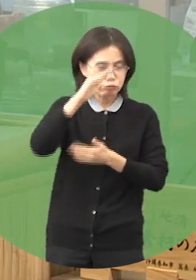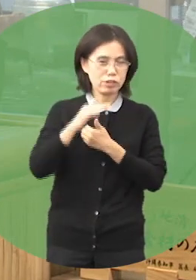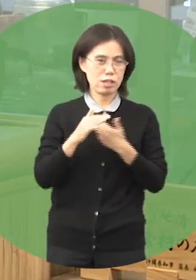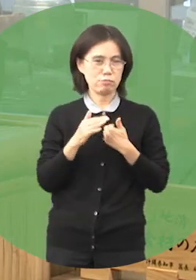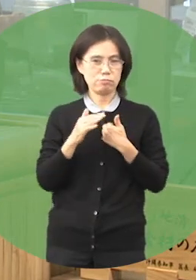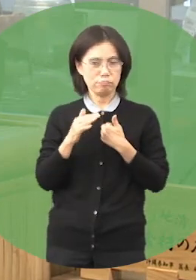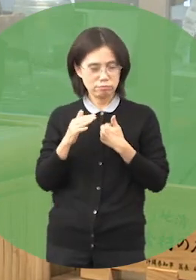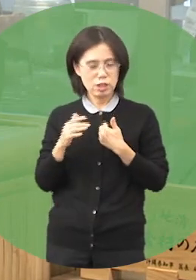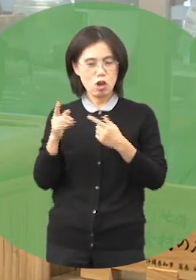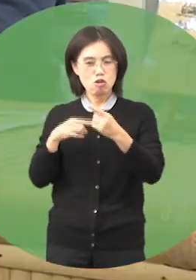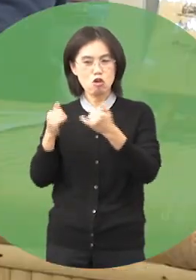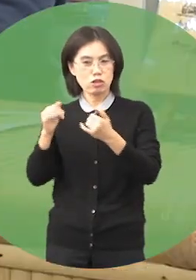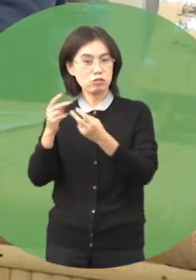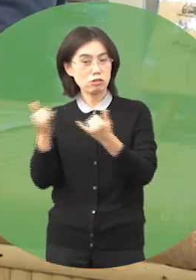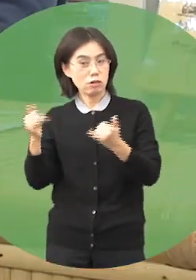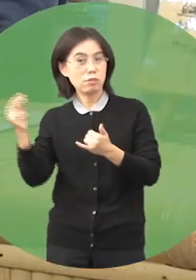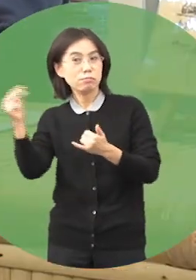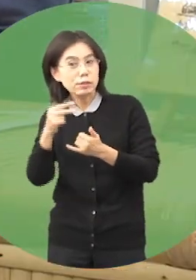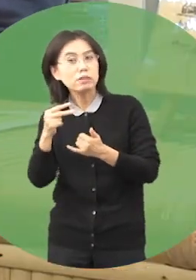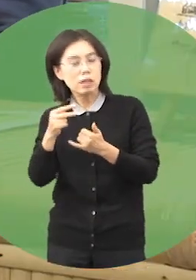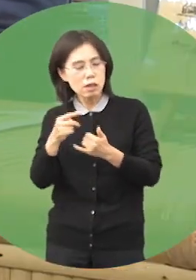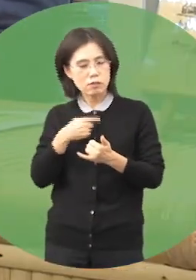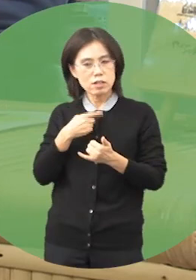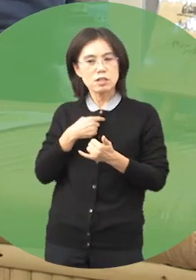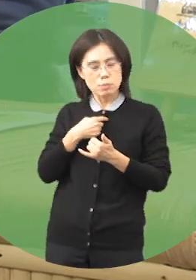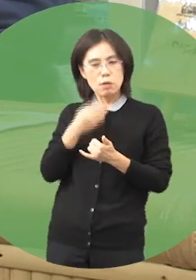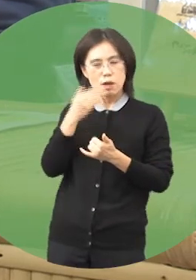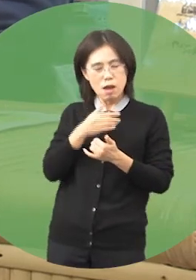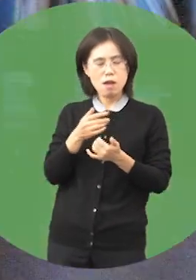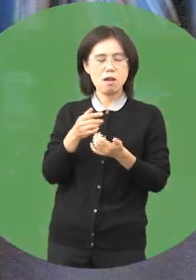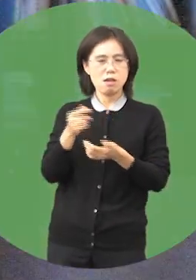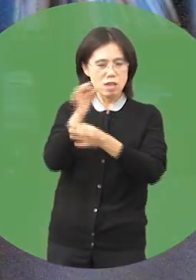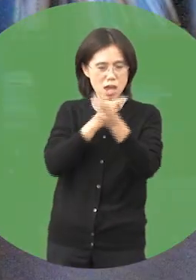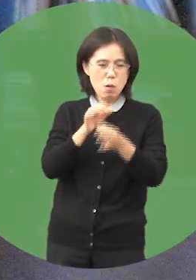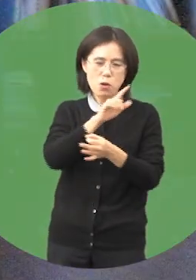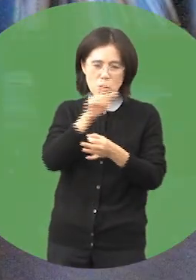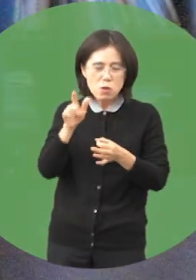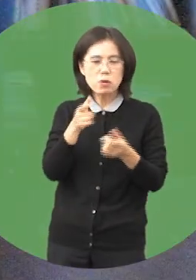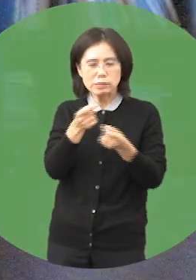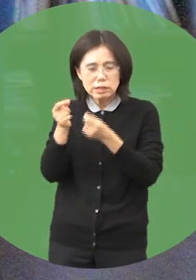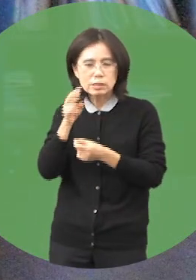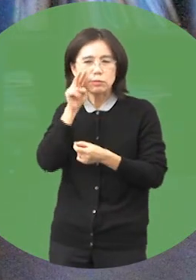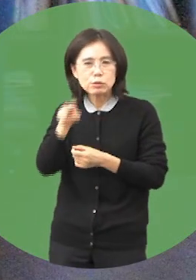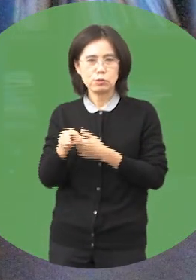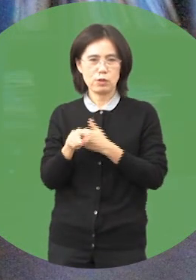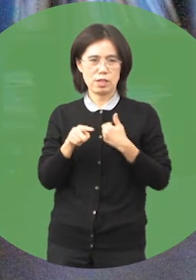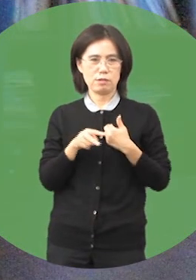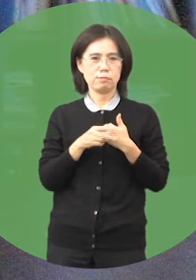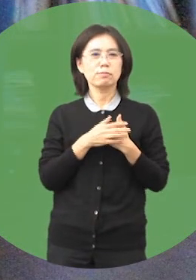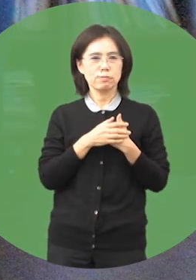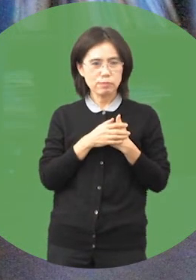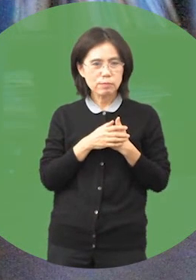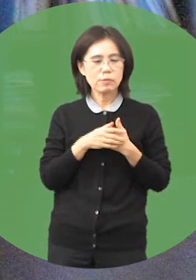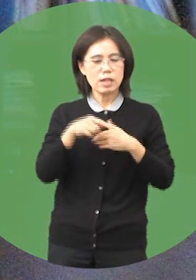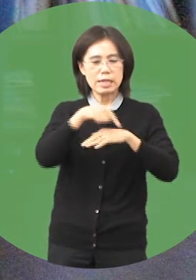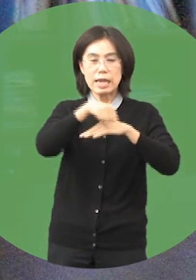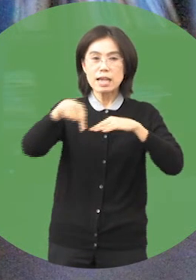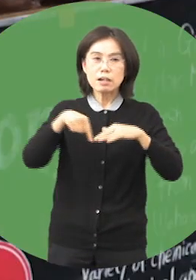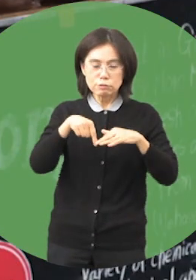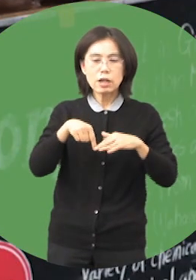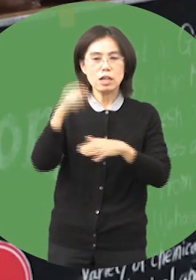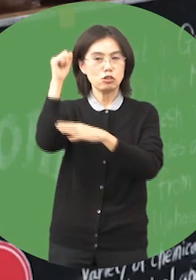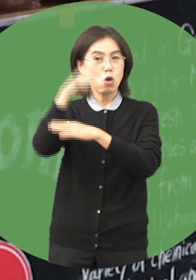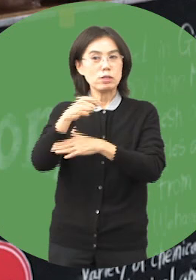私たちも客観的に経営を見ることができるようになりました。経営革新計画の承認企業ということ